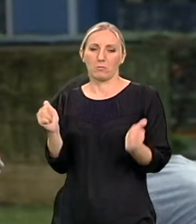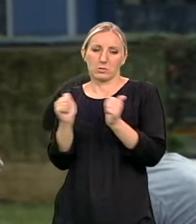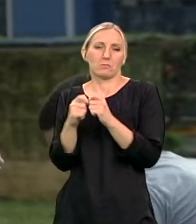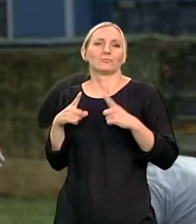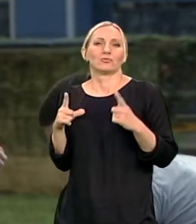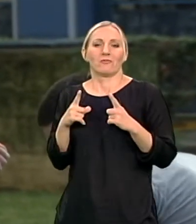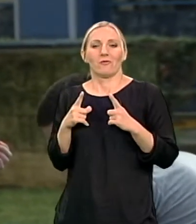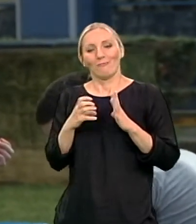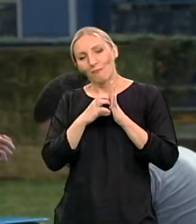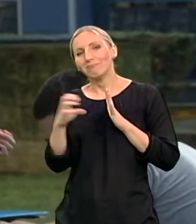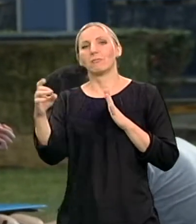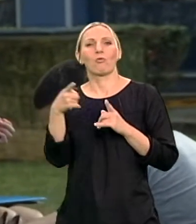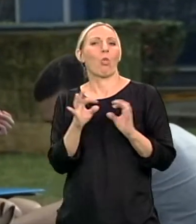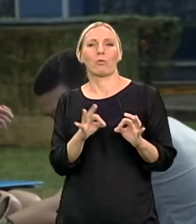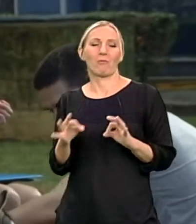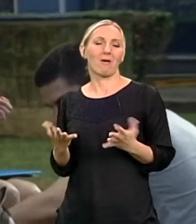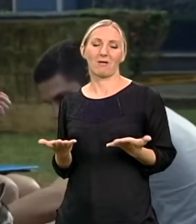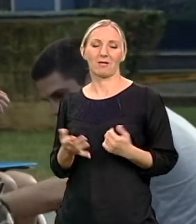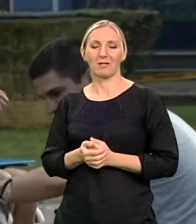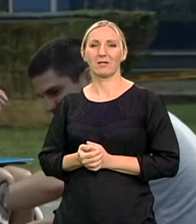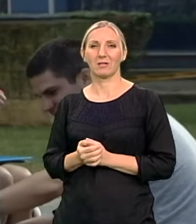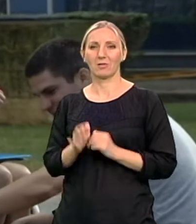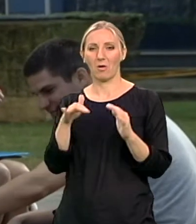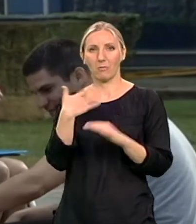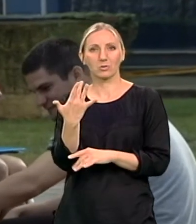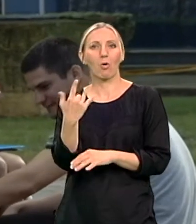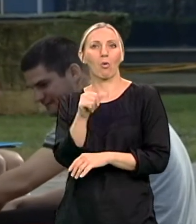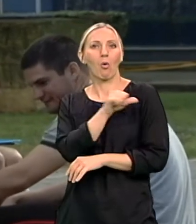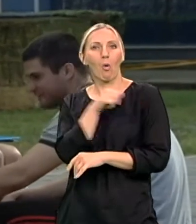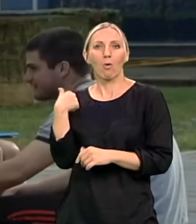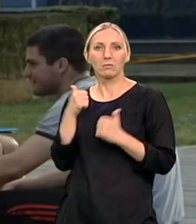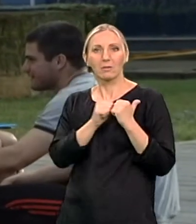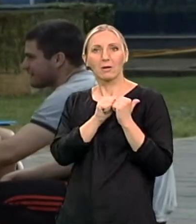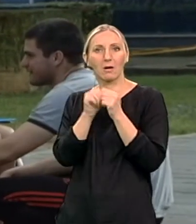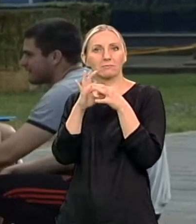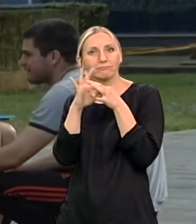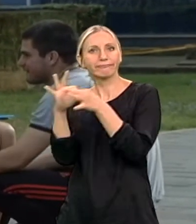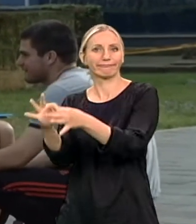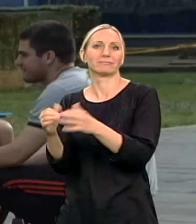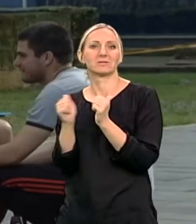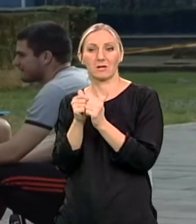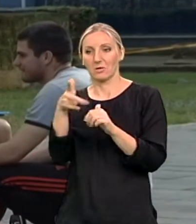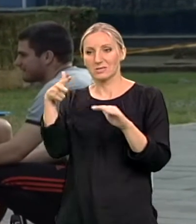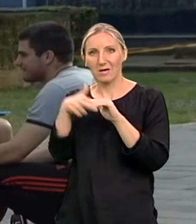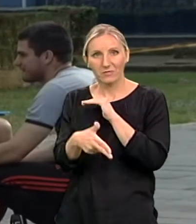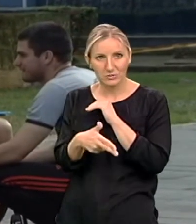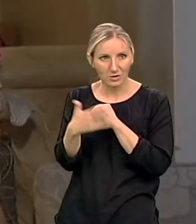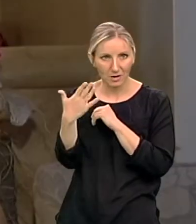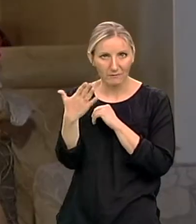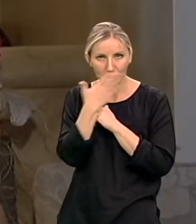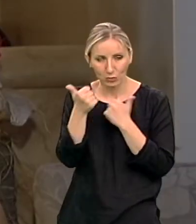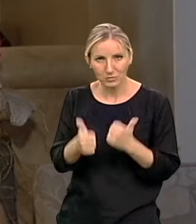najnormalnije. Mislim posle toliko godina i ste vi kažete on sad završao školu pa je neka druga epoha sad.